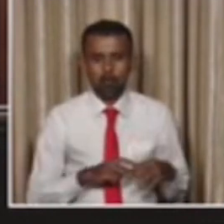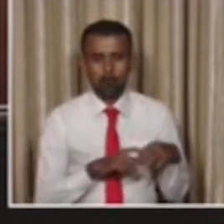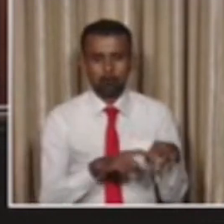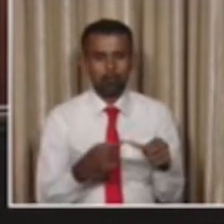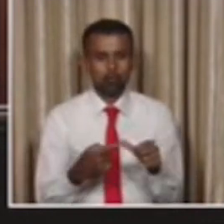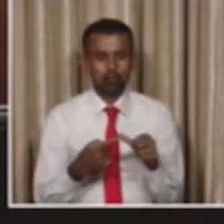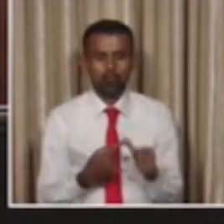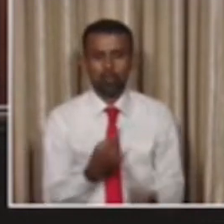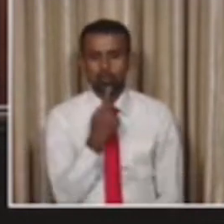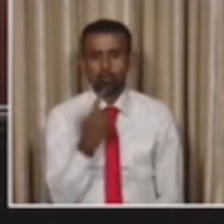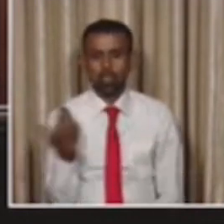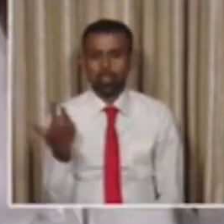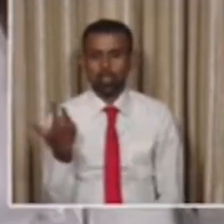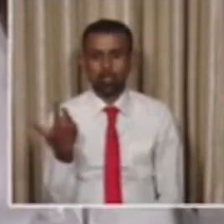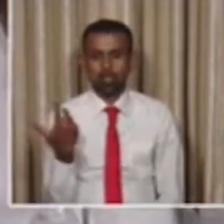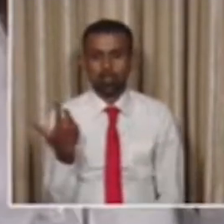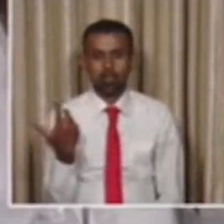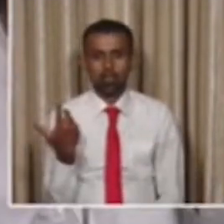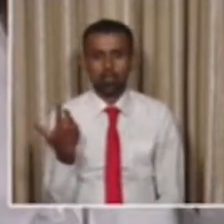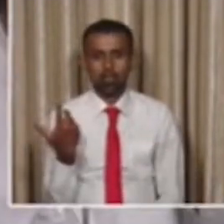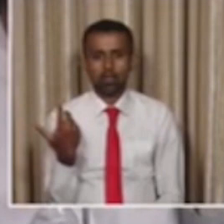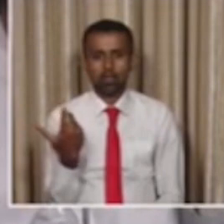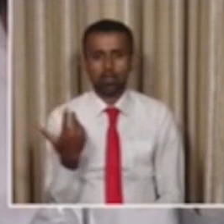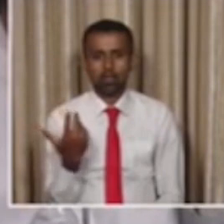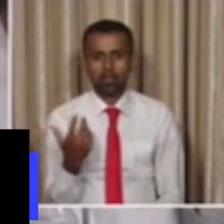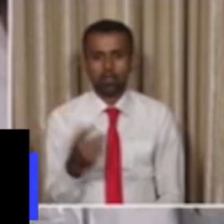උත්තරයක් දීලා නැහැ. අපේ අගමැතිතුමා